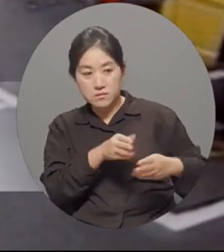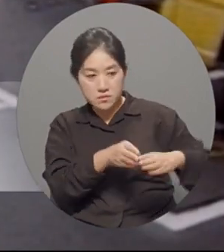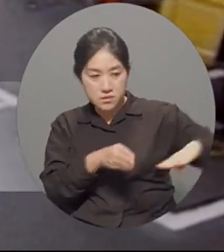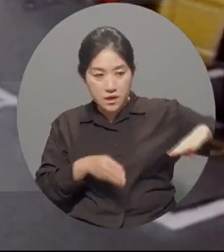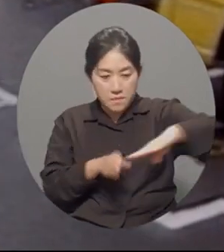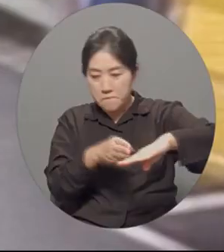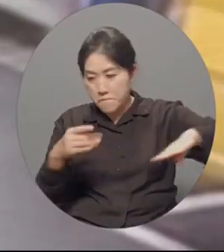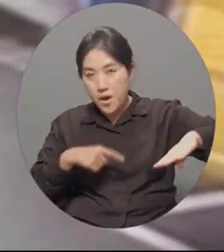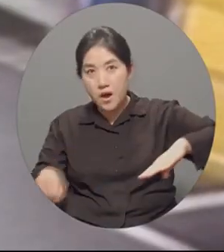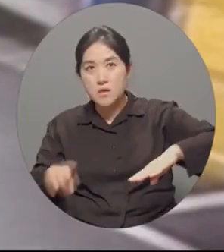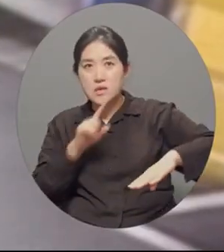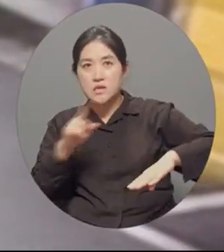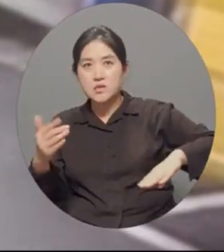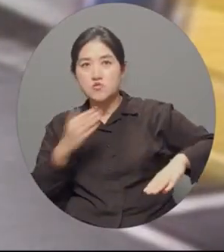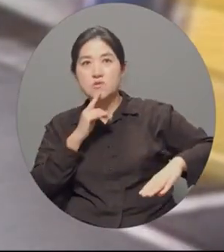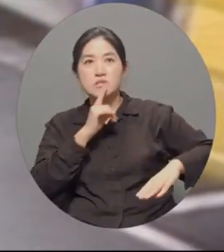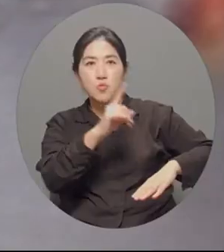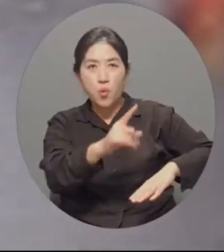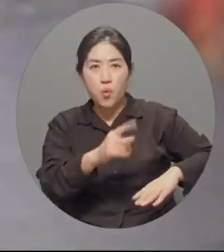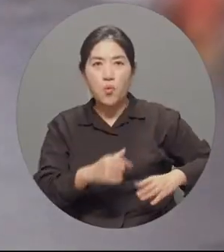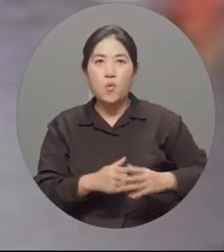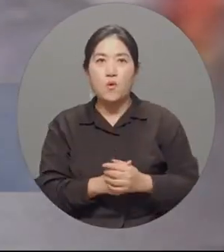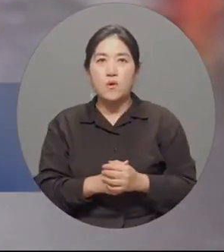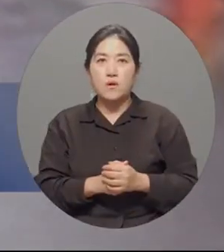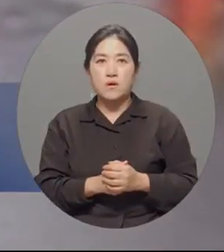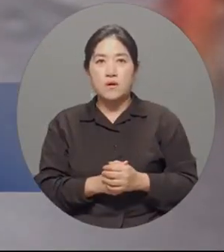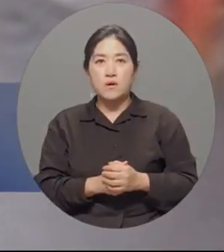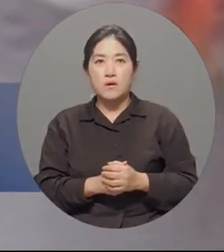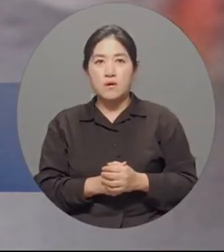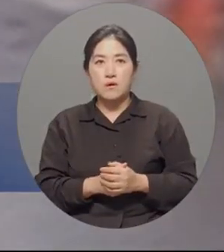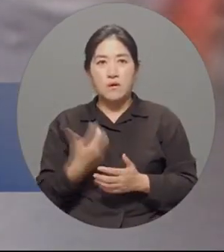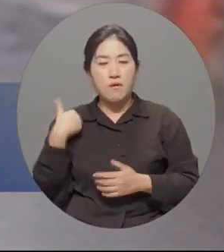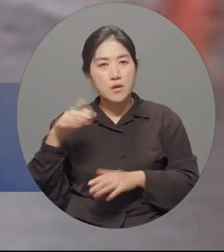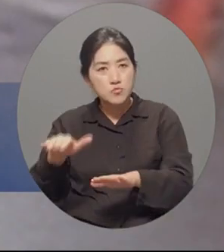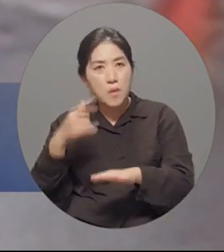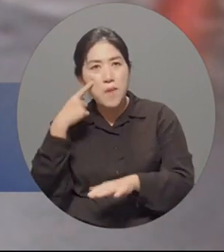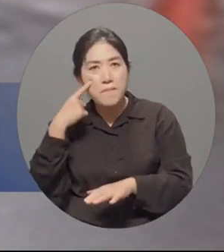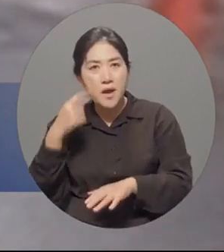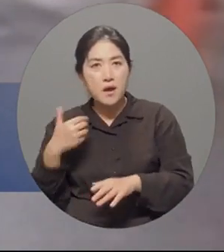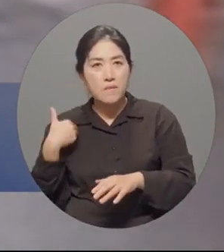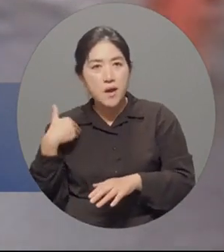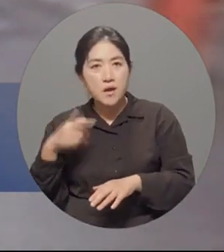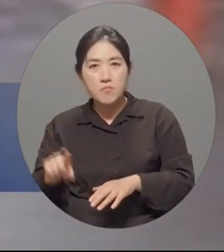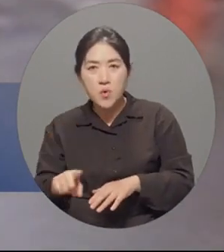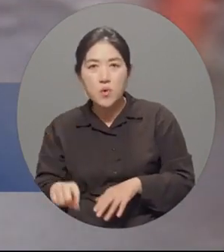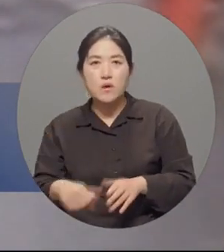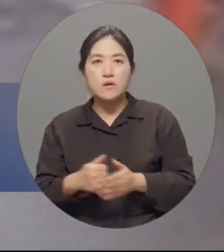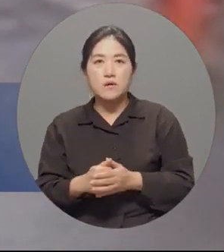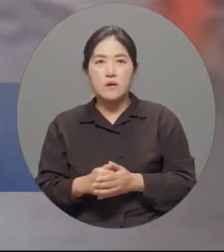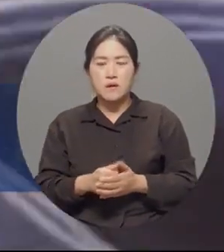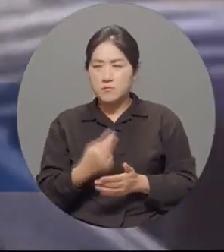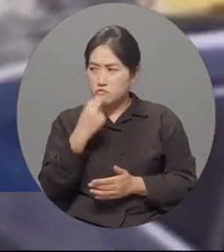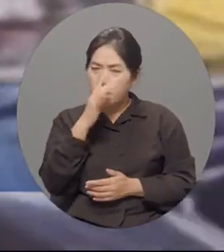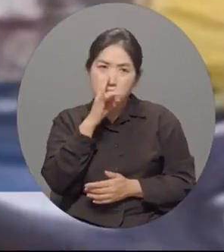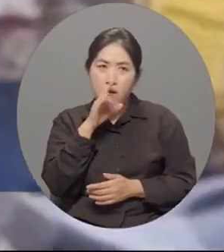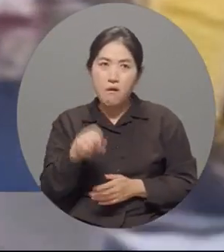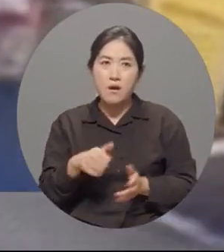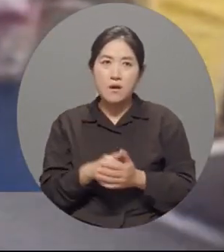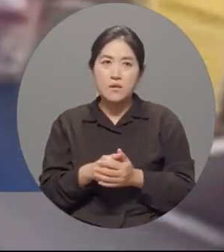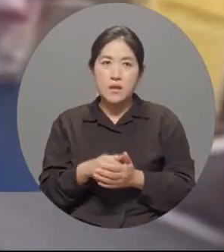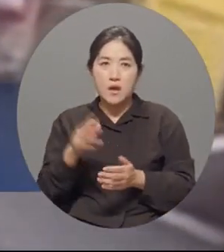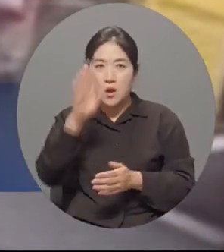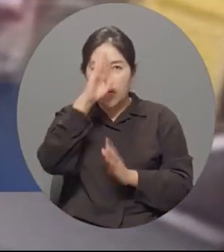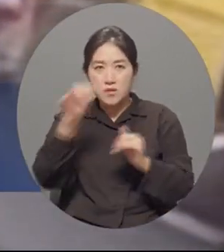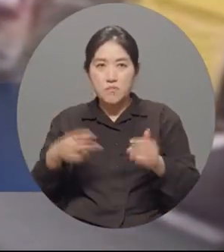다른 시민이 119에 신고합니다 어깨 침해 한번 깨워 볼게요 어때요 반응 있어요 좀 안 쉬는 거 같은데 그럼 한자 옆에